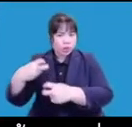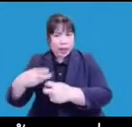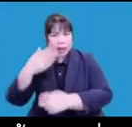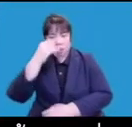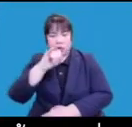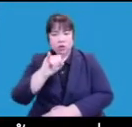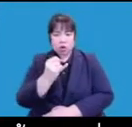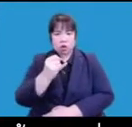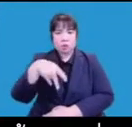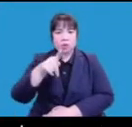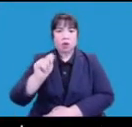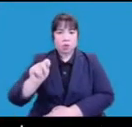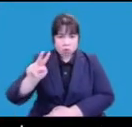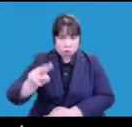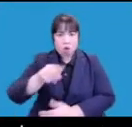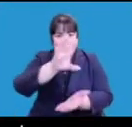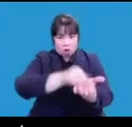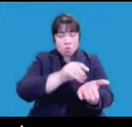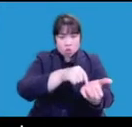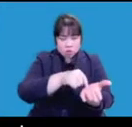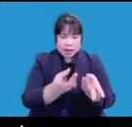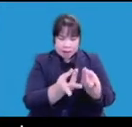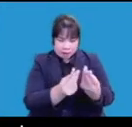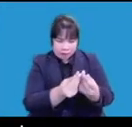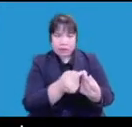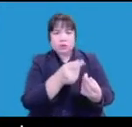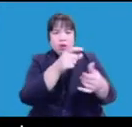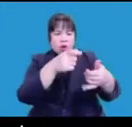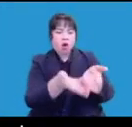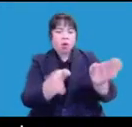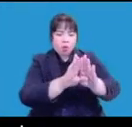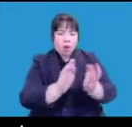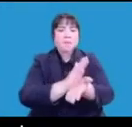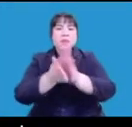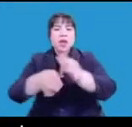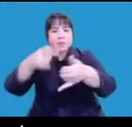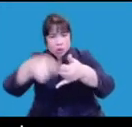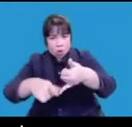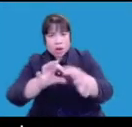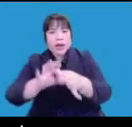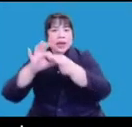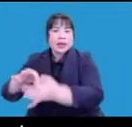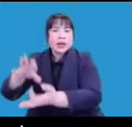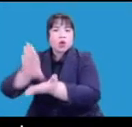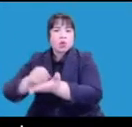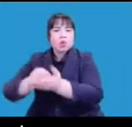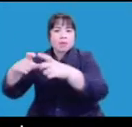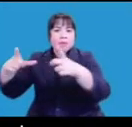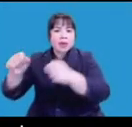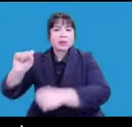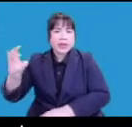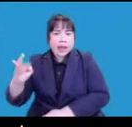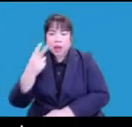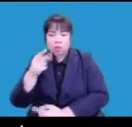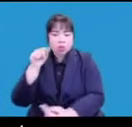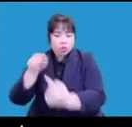ปทนะครับมาแปลงนะฮะให้จากโคเรียนเป็นคนก่อนนะครับแล้วก็เอามาเชื่อมกับข้อมูลของสวัสดิการแห่งรัฐถึงจะ